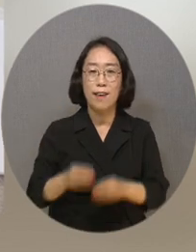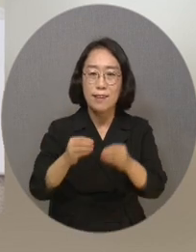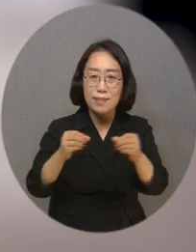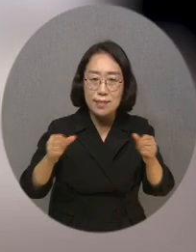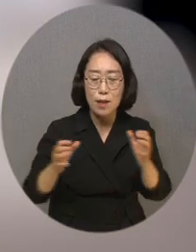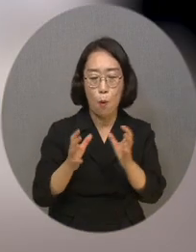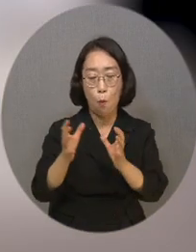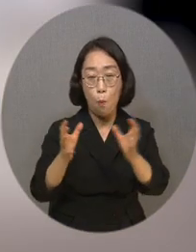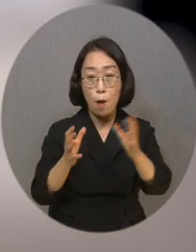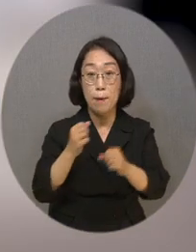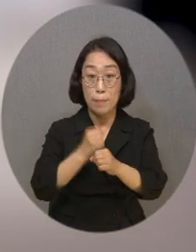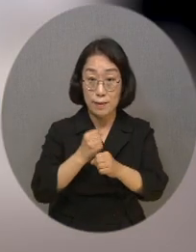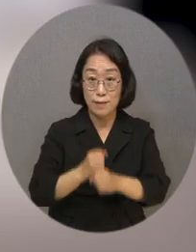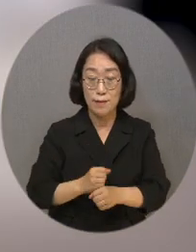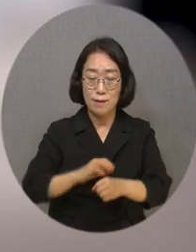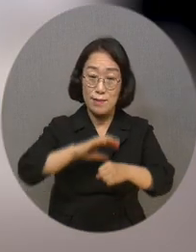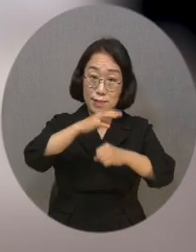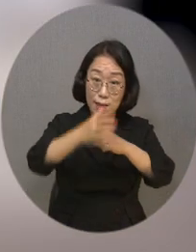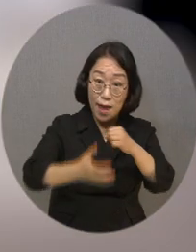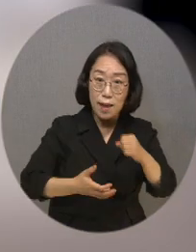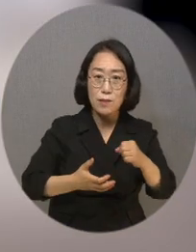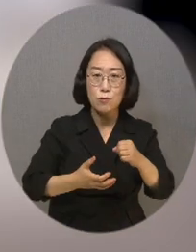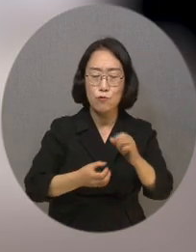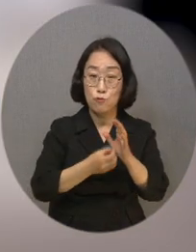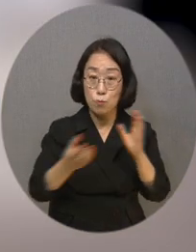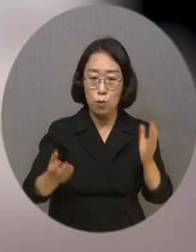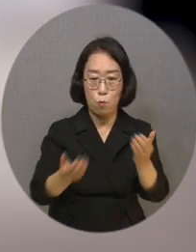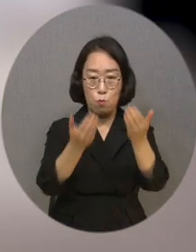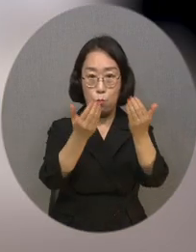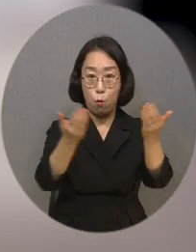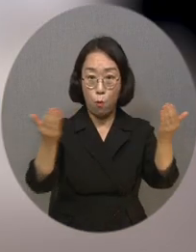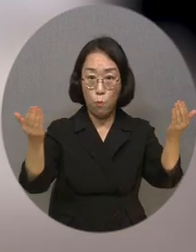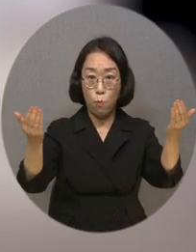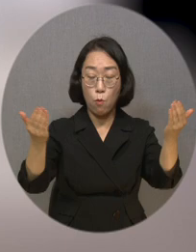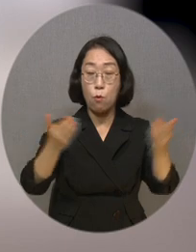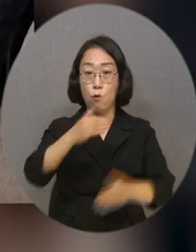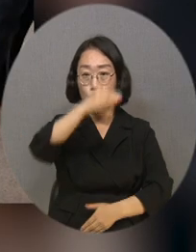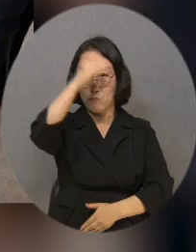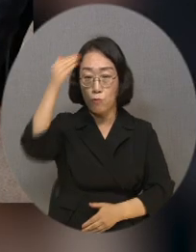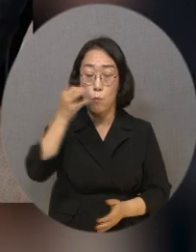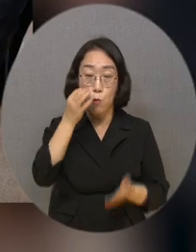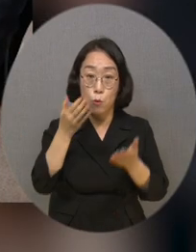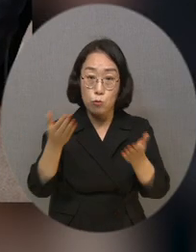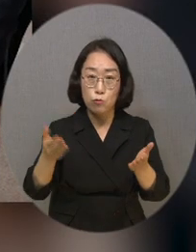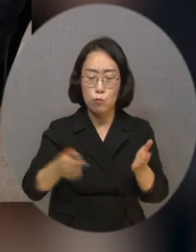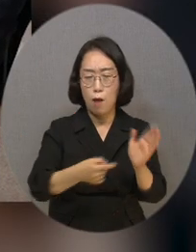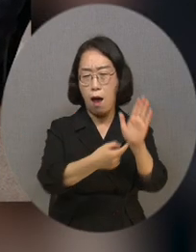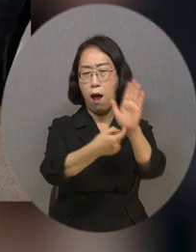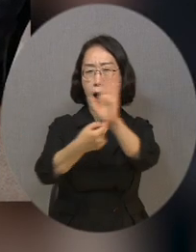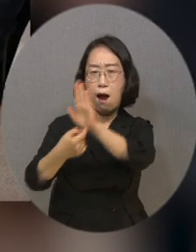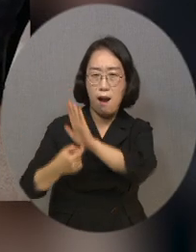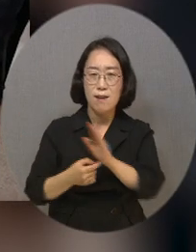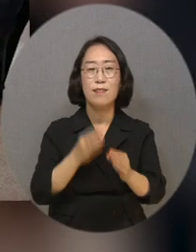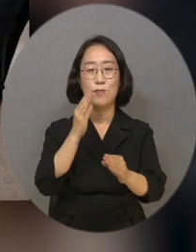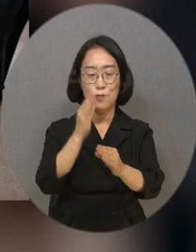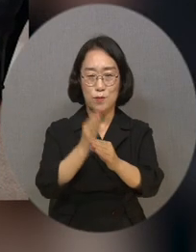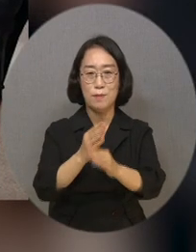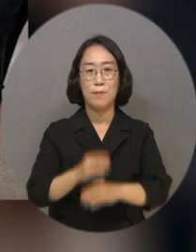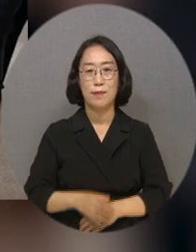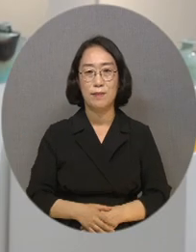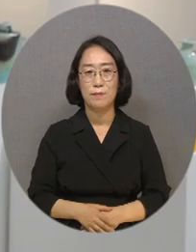도예가이며 세계적인 미술관에서 전시하며 한국 도자기의 혼을 널리 알리고 있습니다.